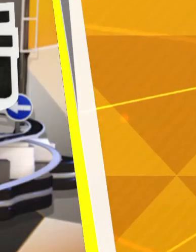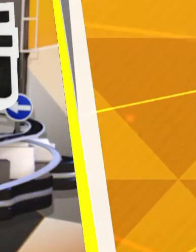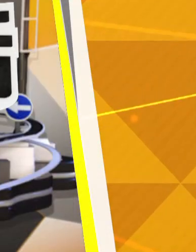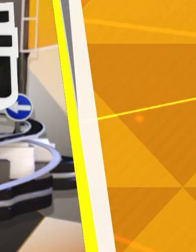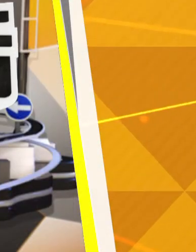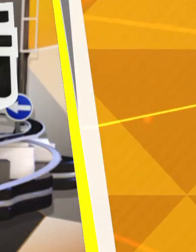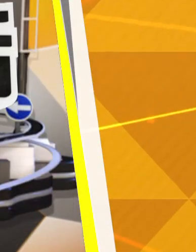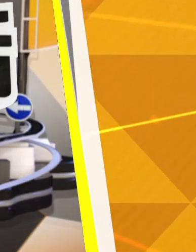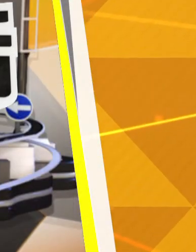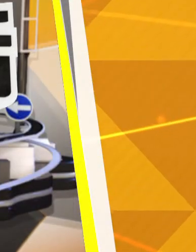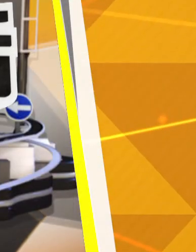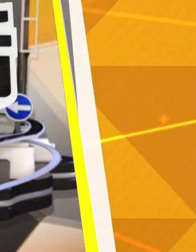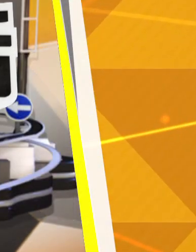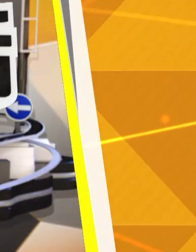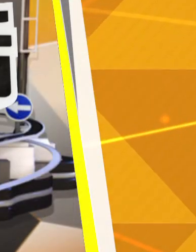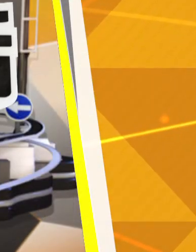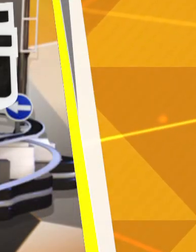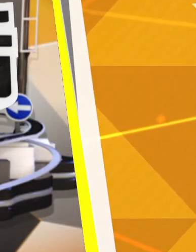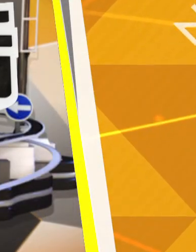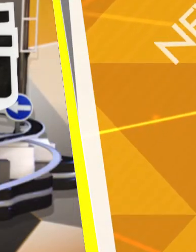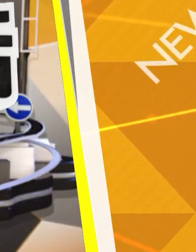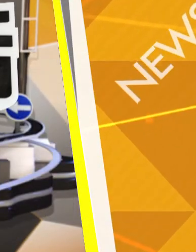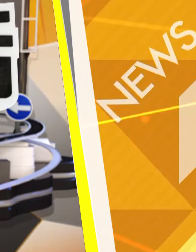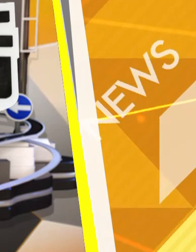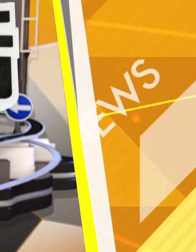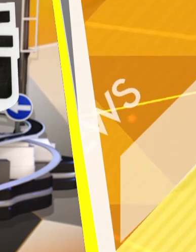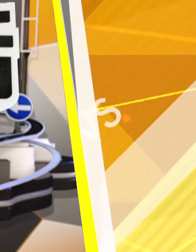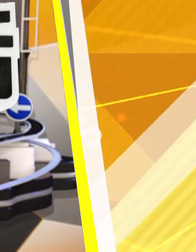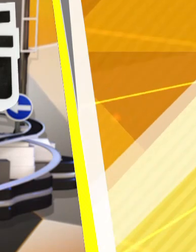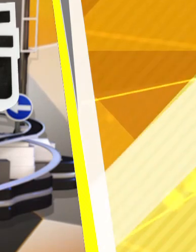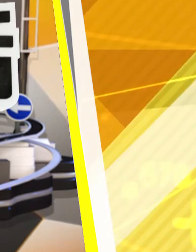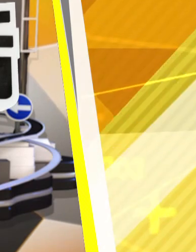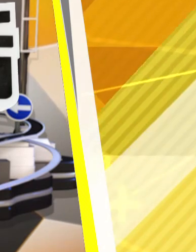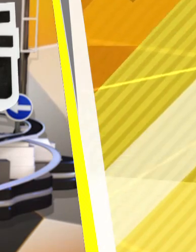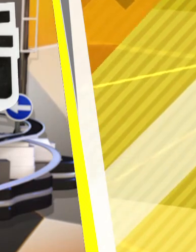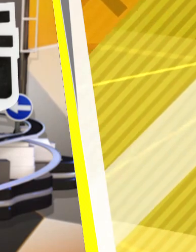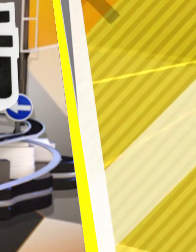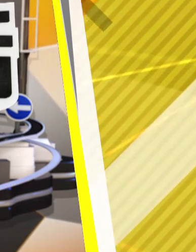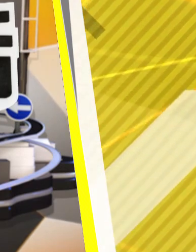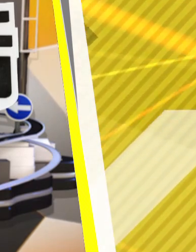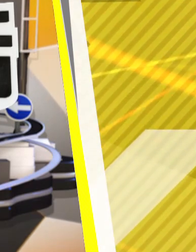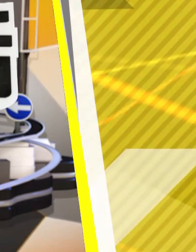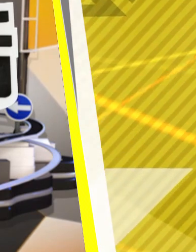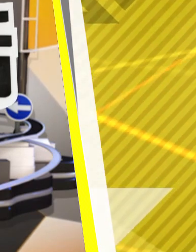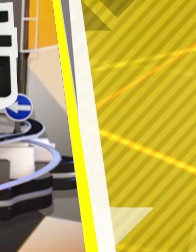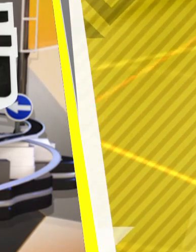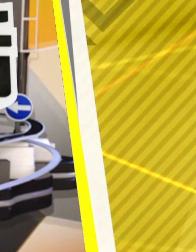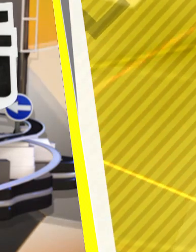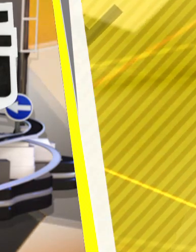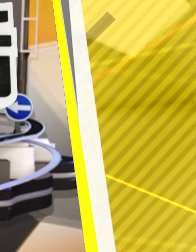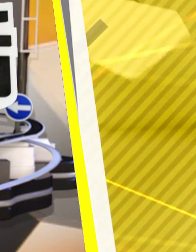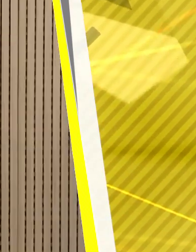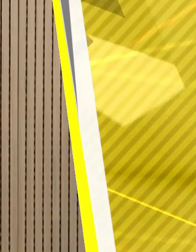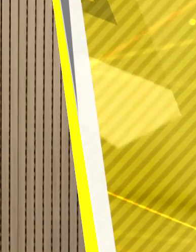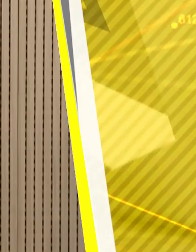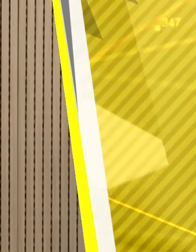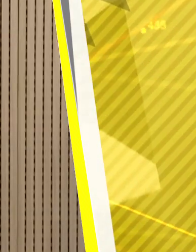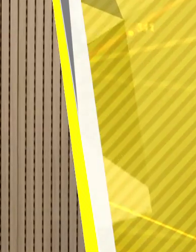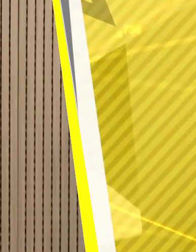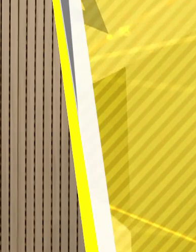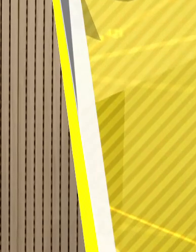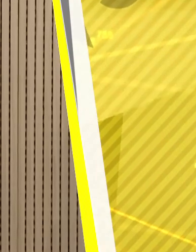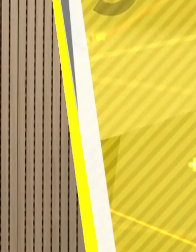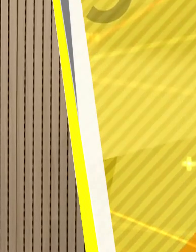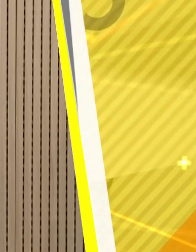用你听懂的话说给你听，欢迎收看今天的新闻大白话，我是彭巨。新闻一开始呢，我们首先带来看到是韩国瑜的